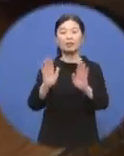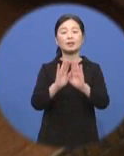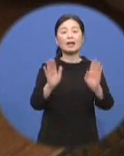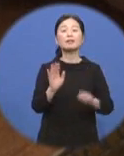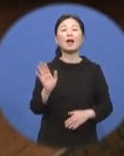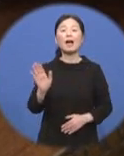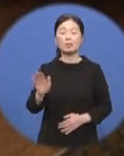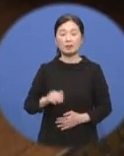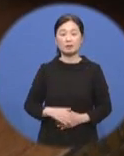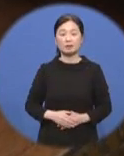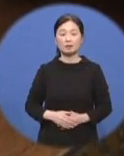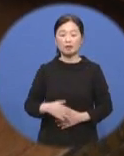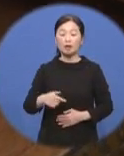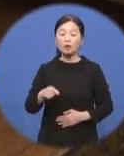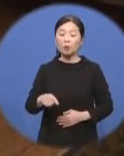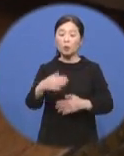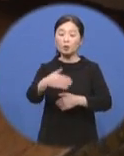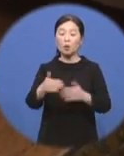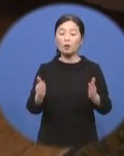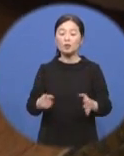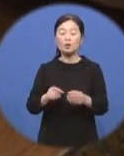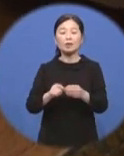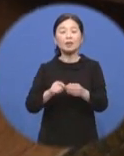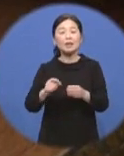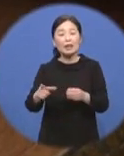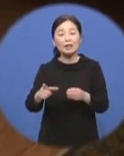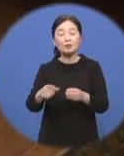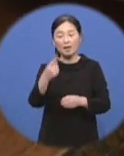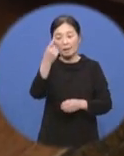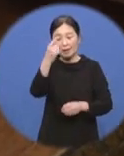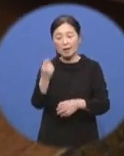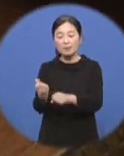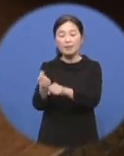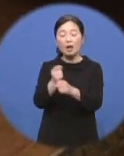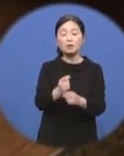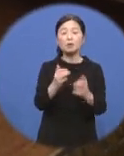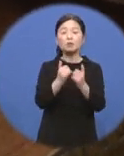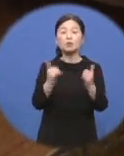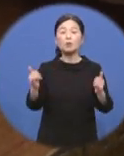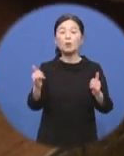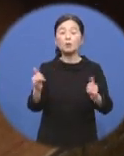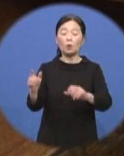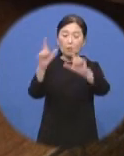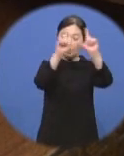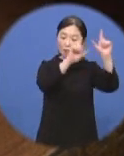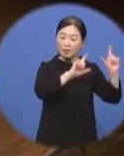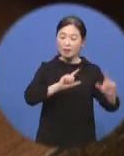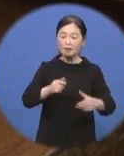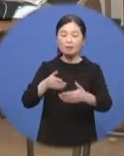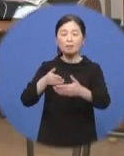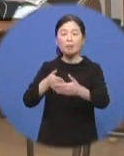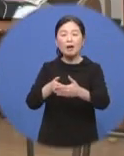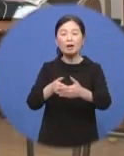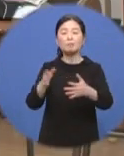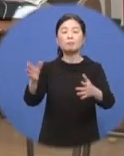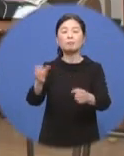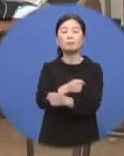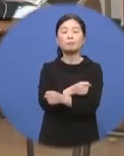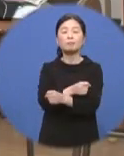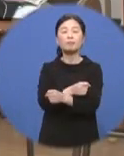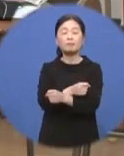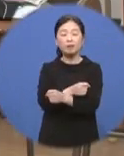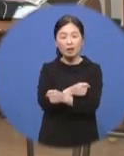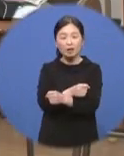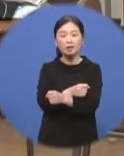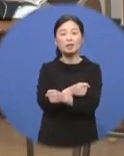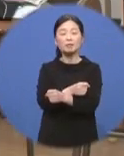この教室をきっかけとして、学び直しをする方の生活での不自由がなくなったり、また